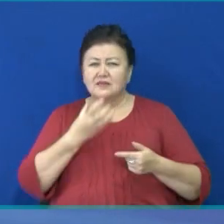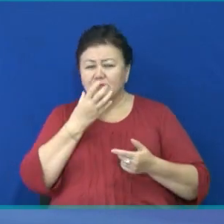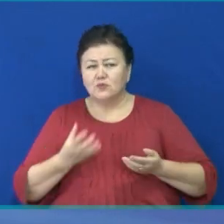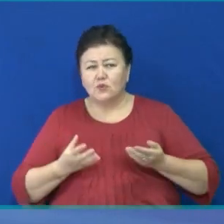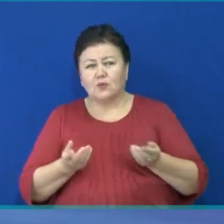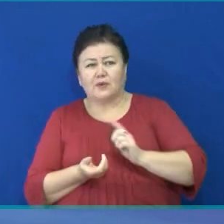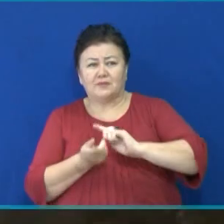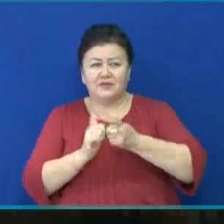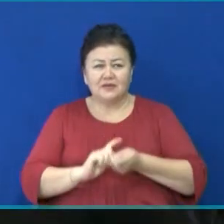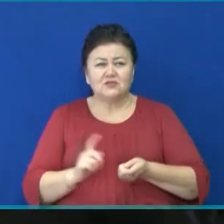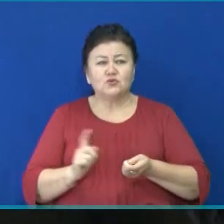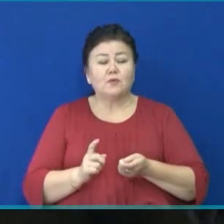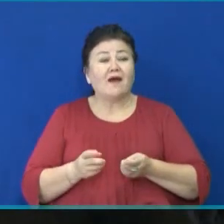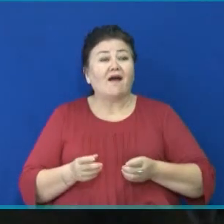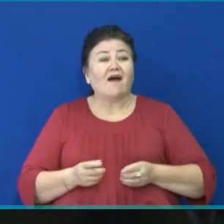тигізеді.